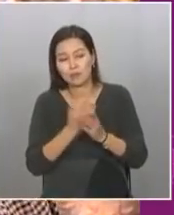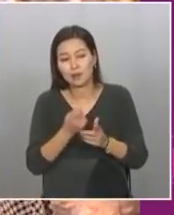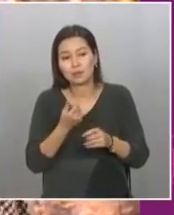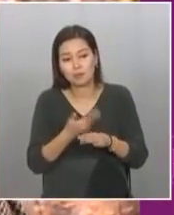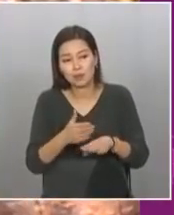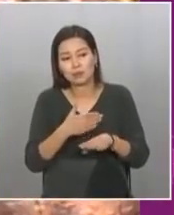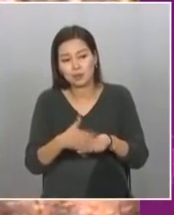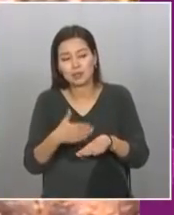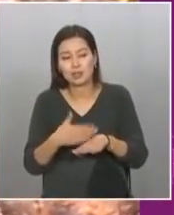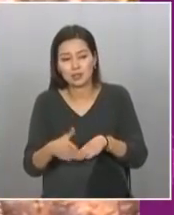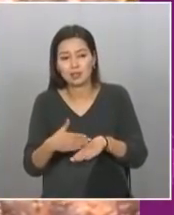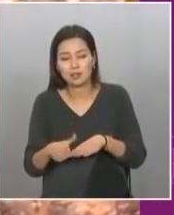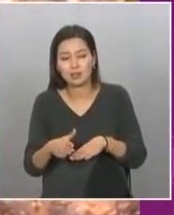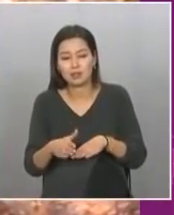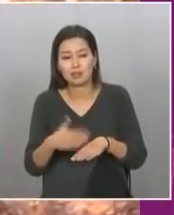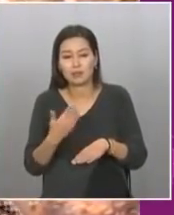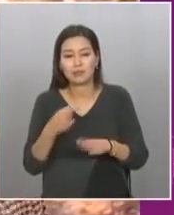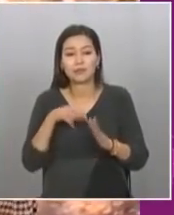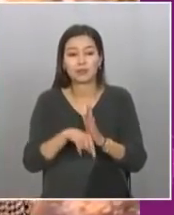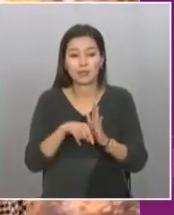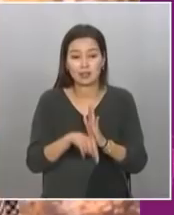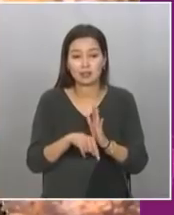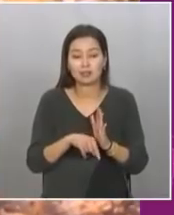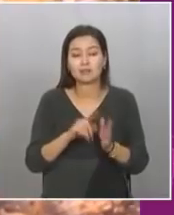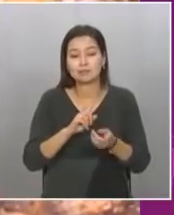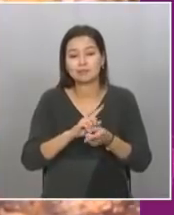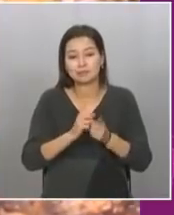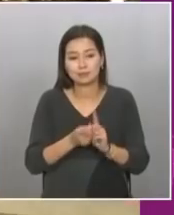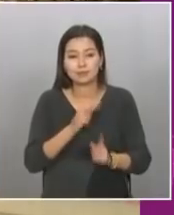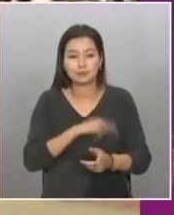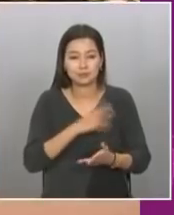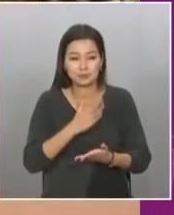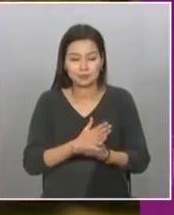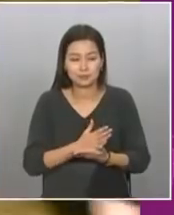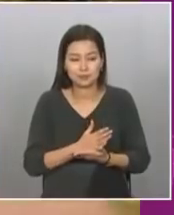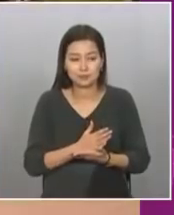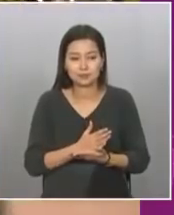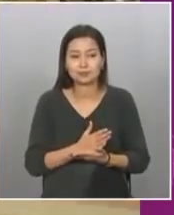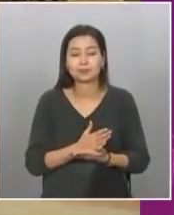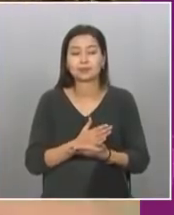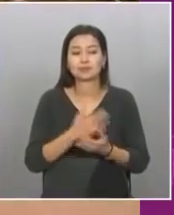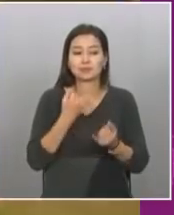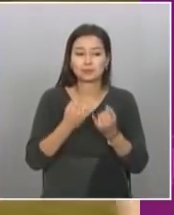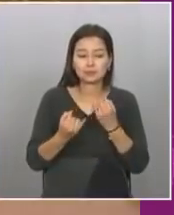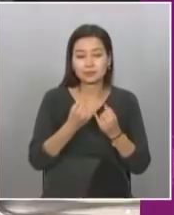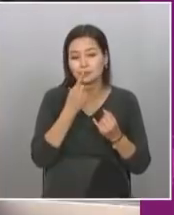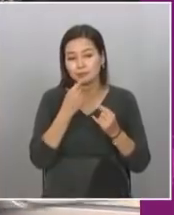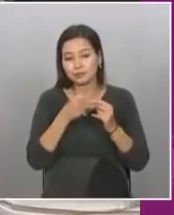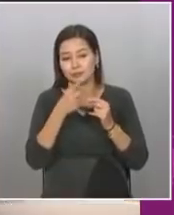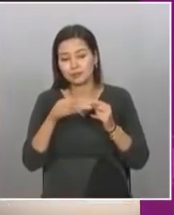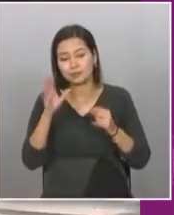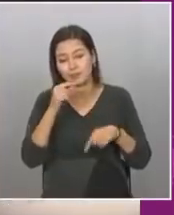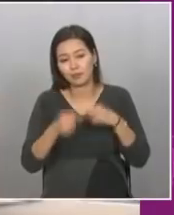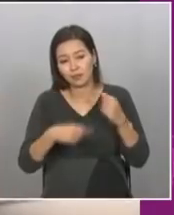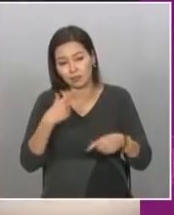осылай пигменттер жағы басқа түс береді өсімдіктерге. Сара және қызыл жапырақтар жерге түскеннен кейін де түсін біраз